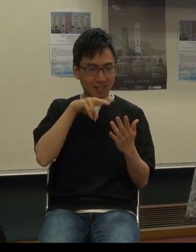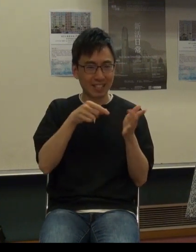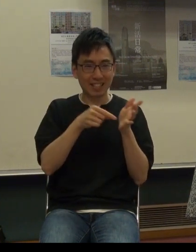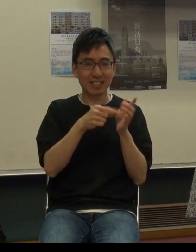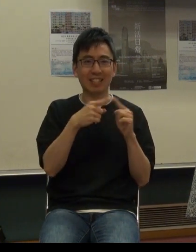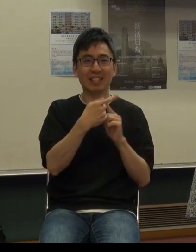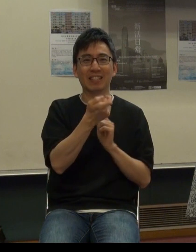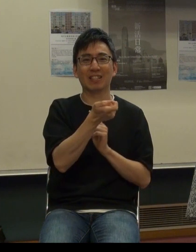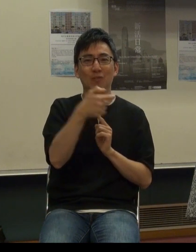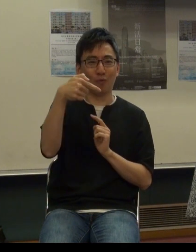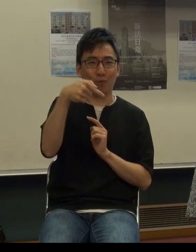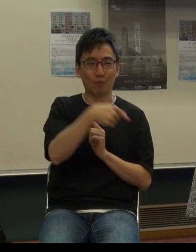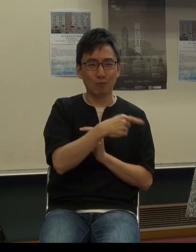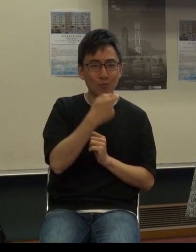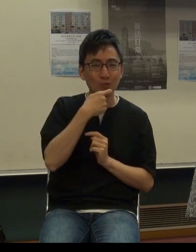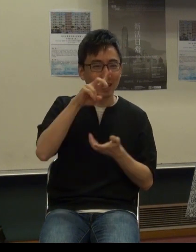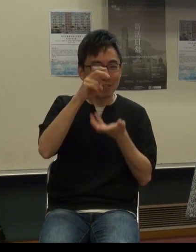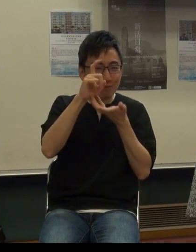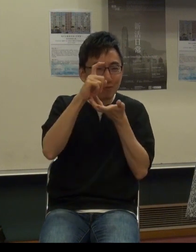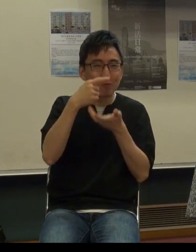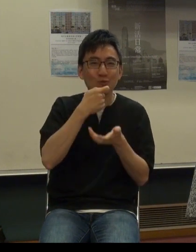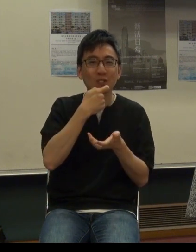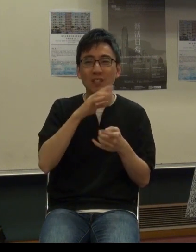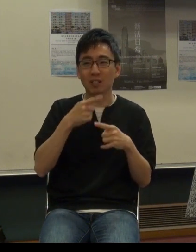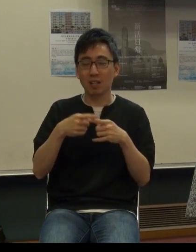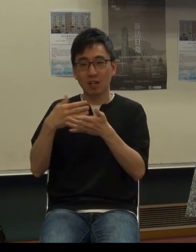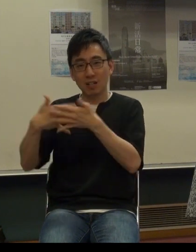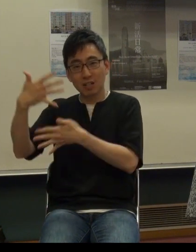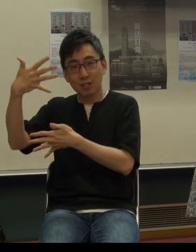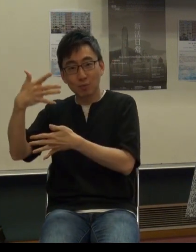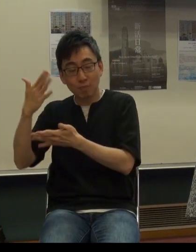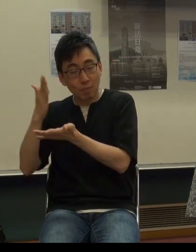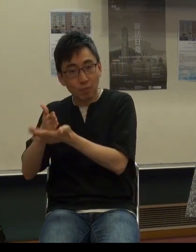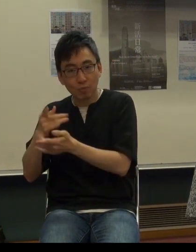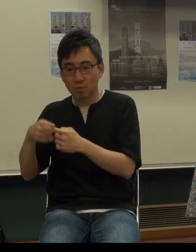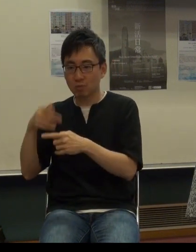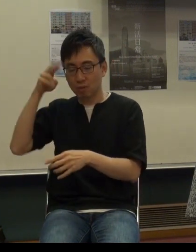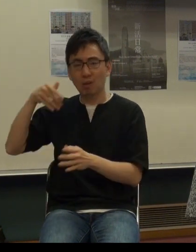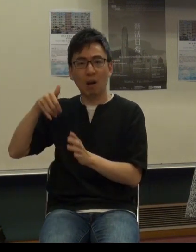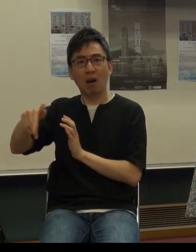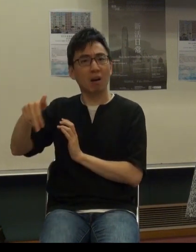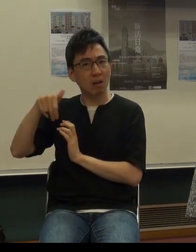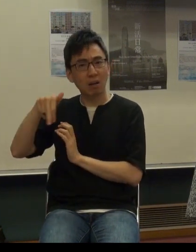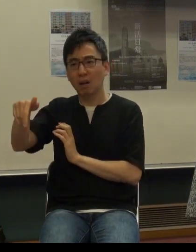的，看圖像多，但是建築不同，我們每天都經過